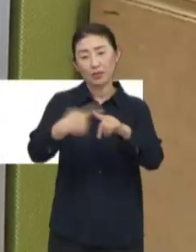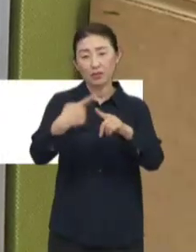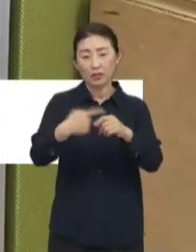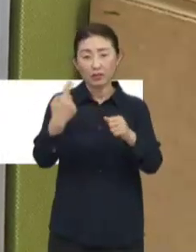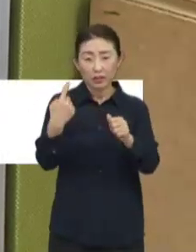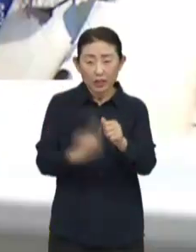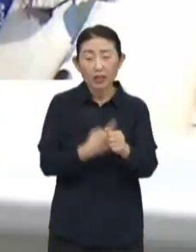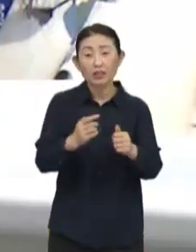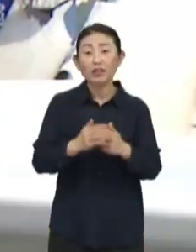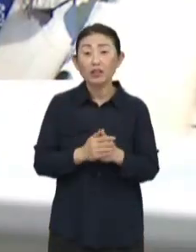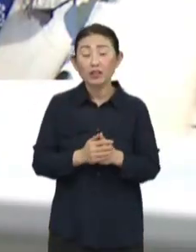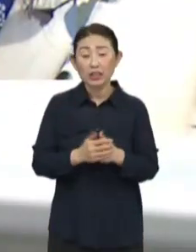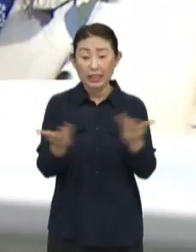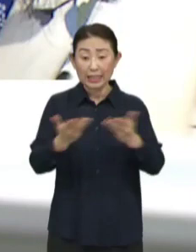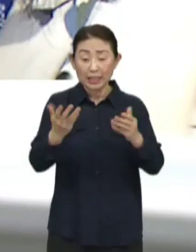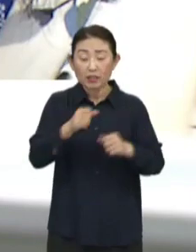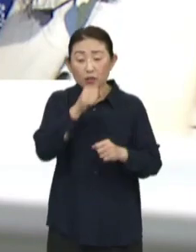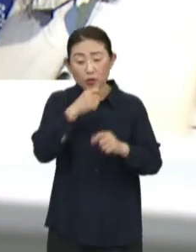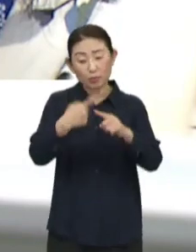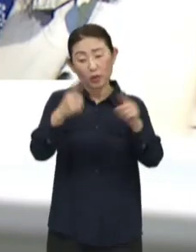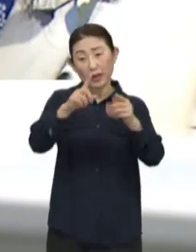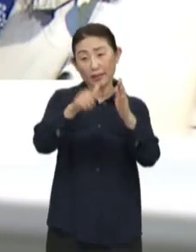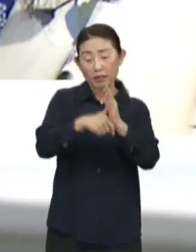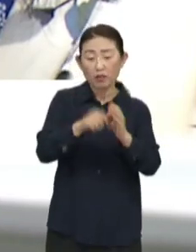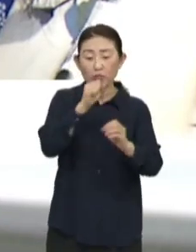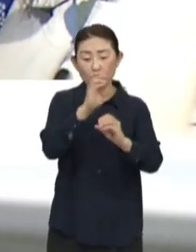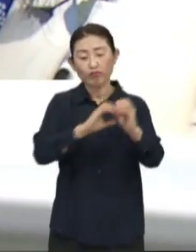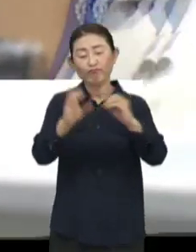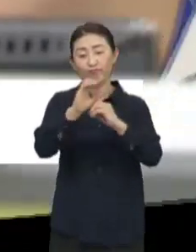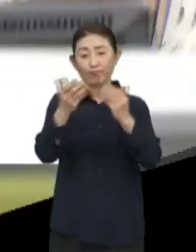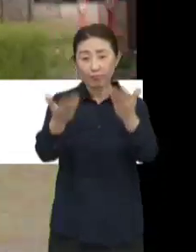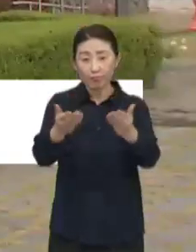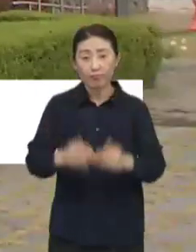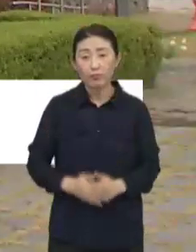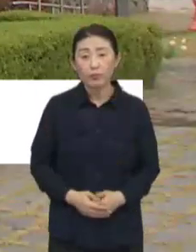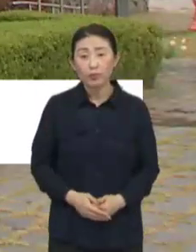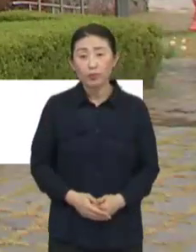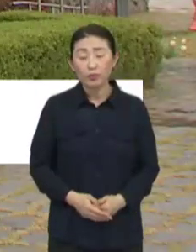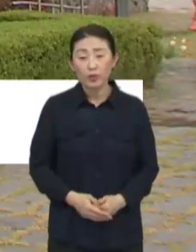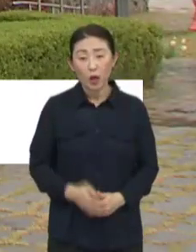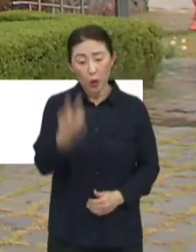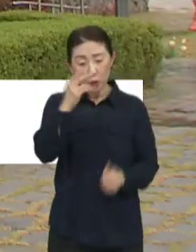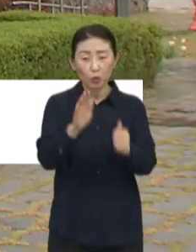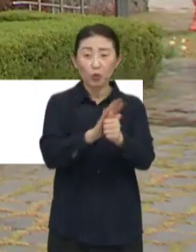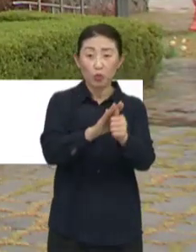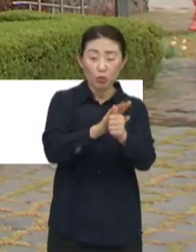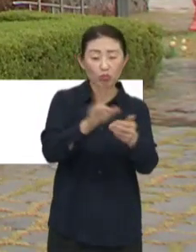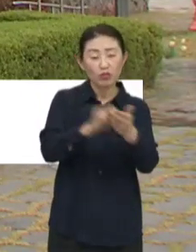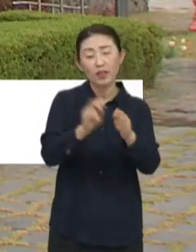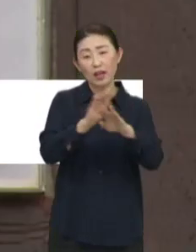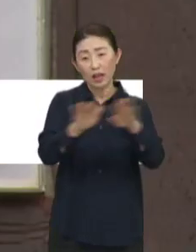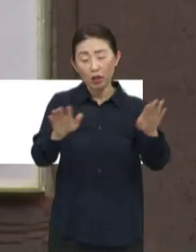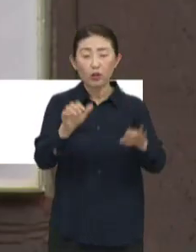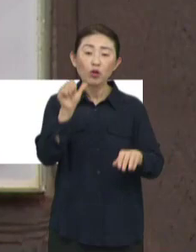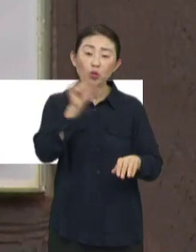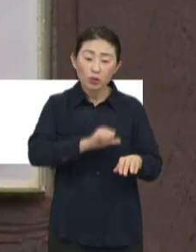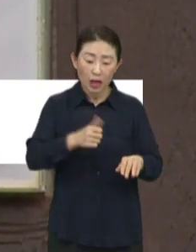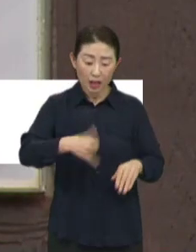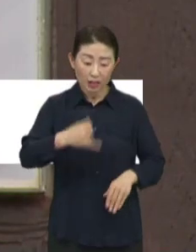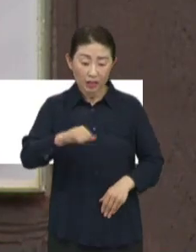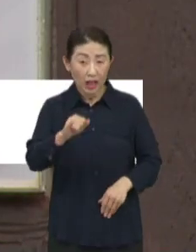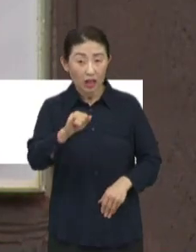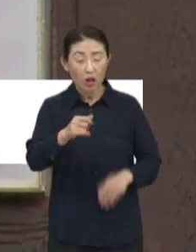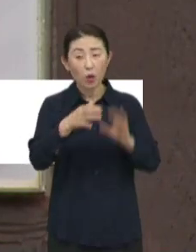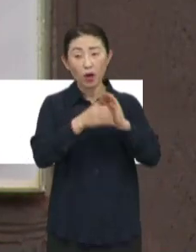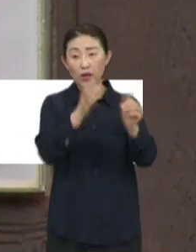성과를 부여하고 근무 성적 평정에도 가점을 부여합니다. 돌봄 사각지대 해소를 위해 5세 이하 자녀를